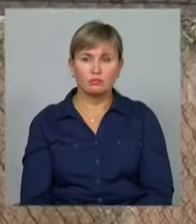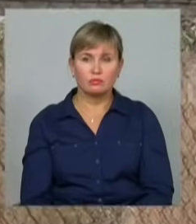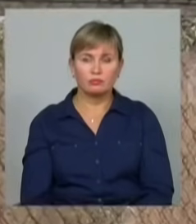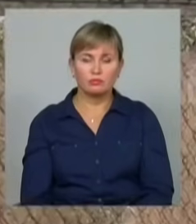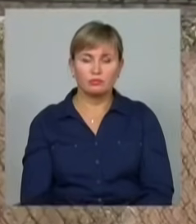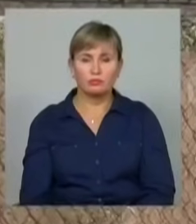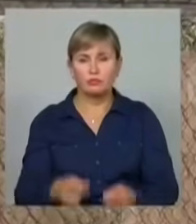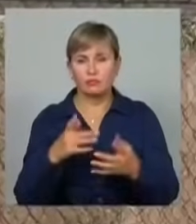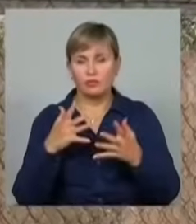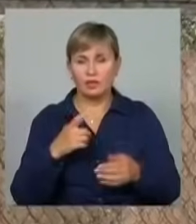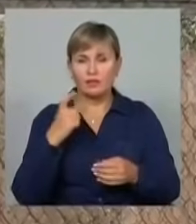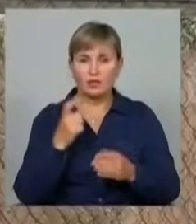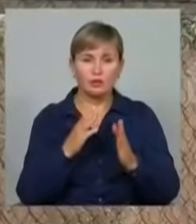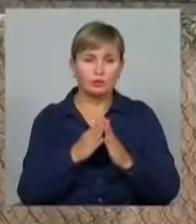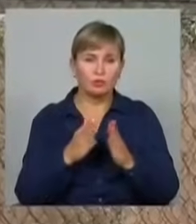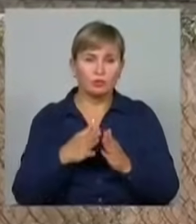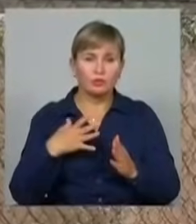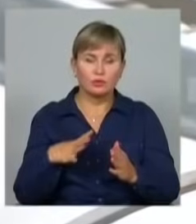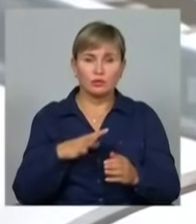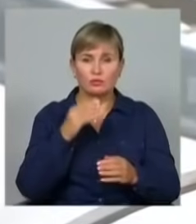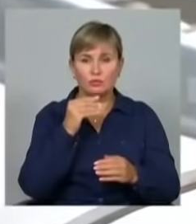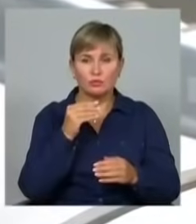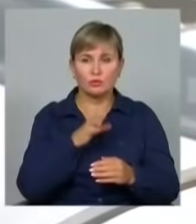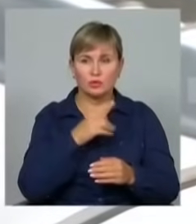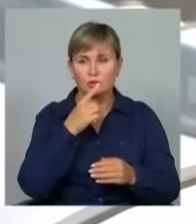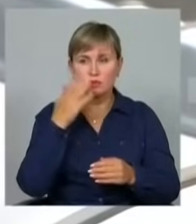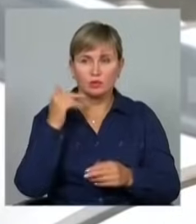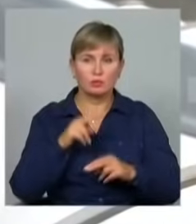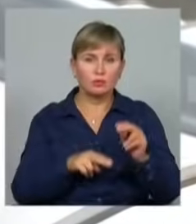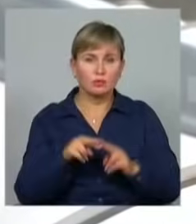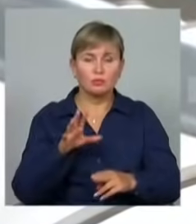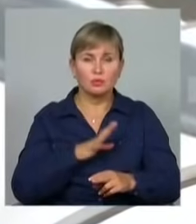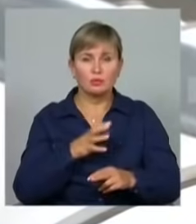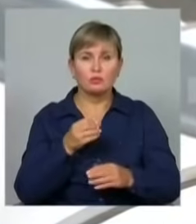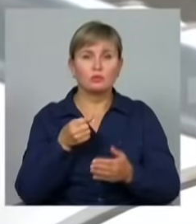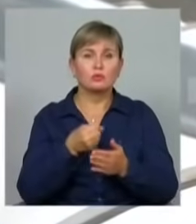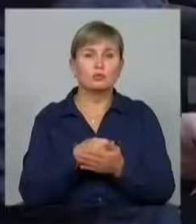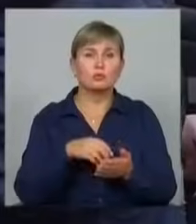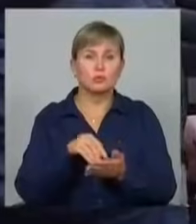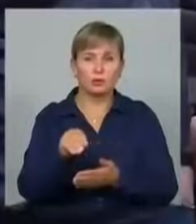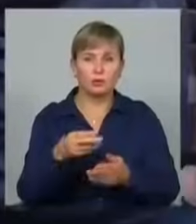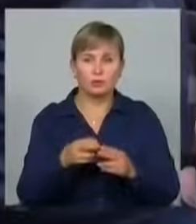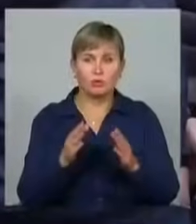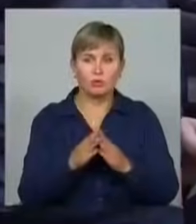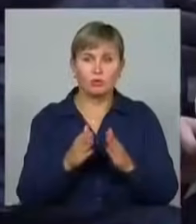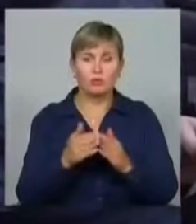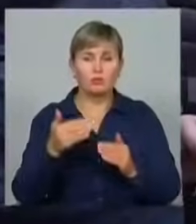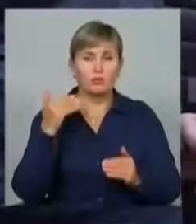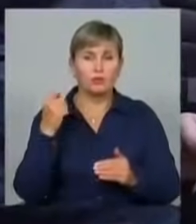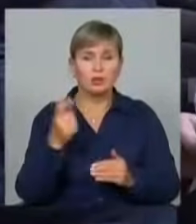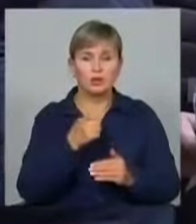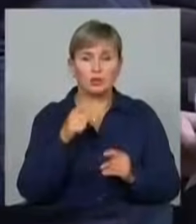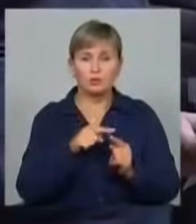Как выяснилось, владельцем дома несдержанный мужчина стал совсем недавно. Пристройка была возведена еще до покупки недвижимости. Прежний владелец в